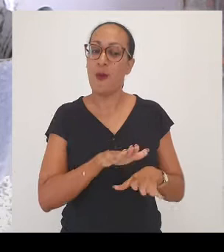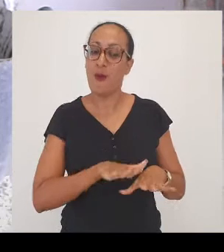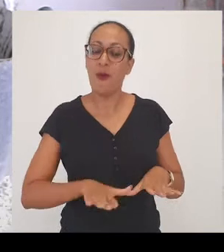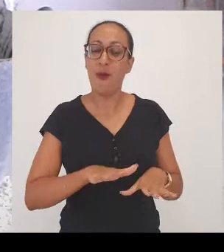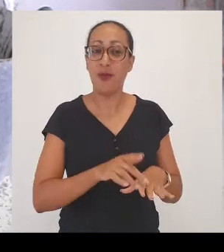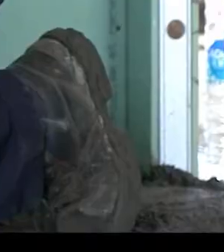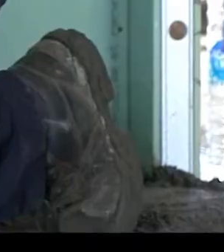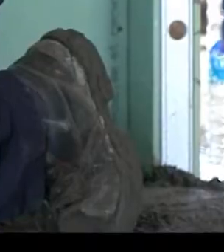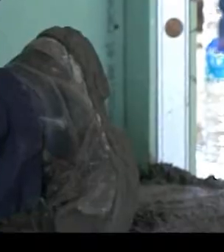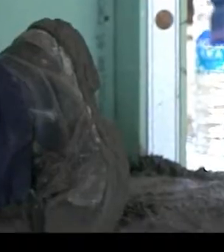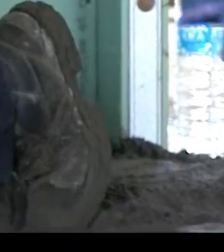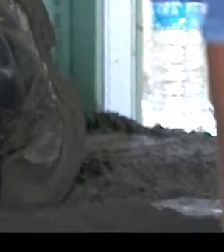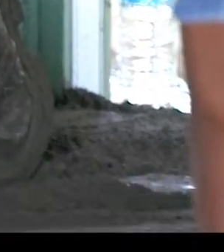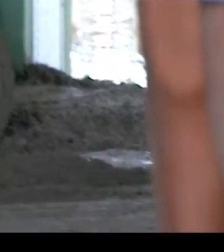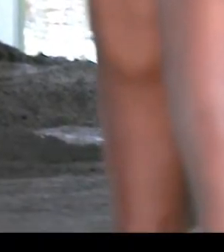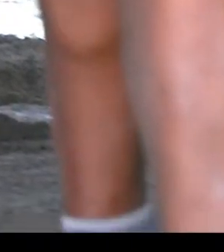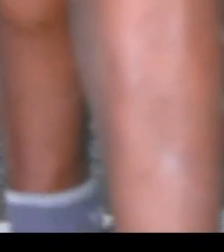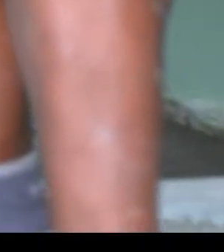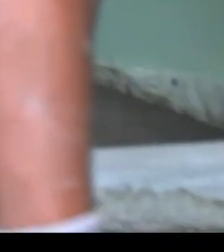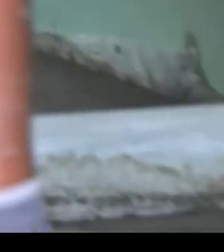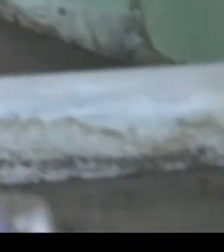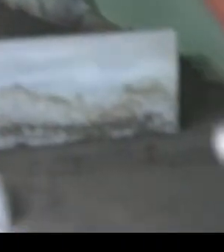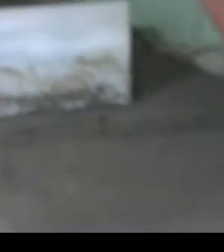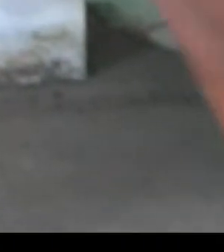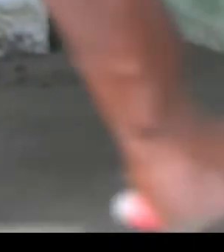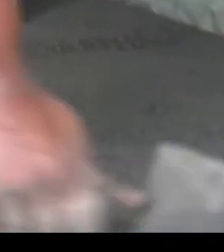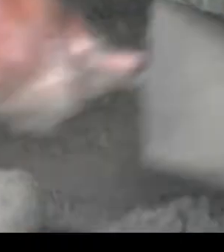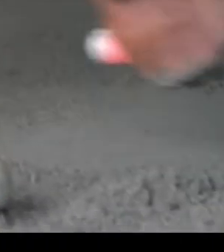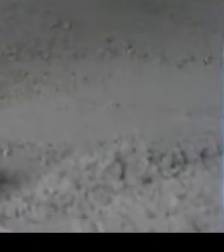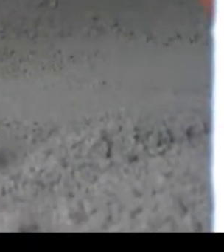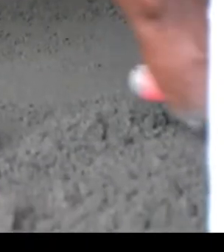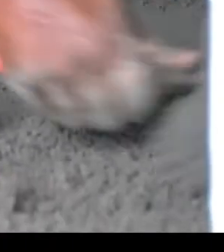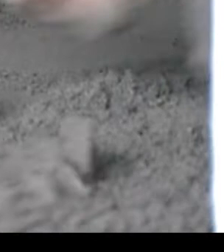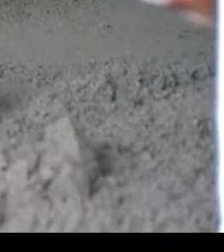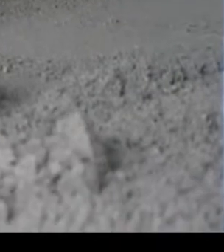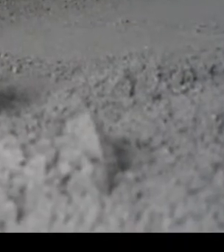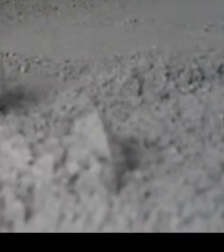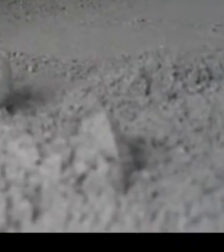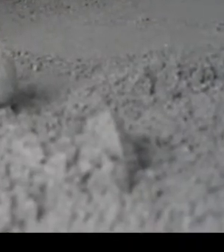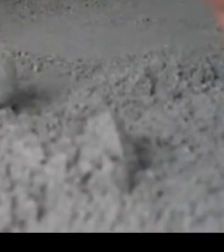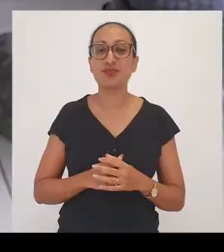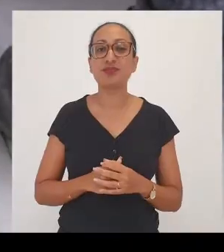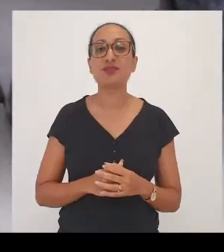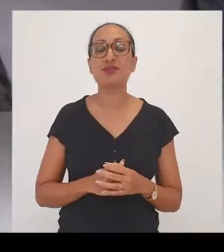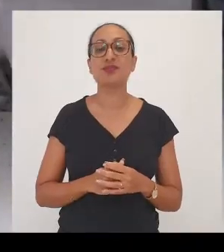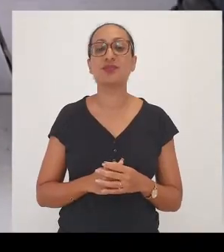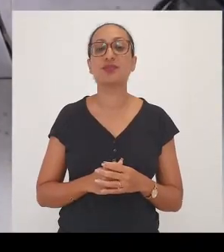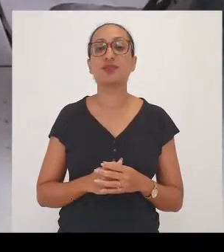différent. Il ne faut pas mettre beaucoup d'eau. Et puis, il faut bien arroser le sol avant de poser la chape.